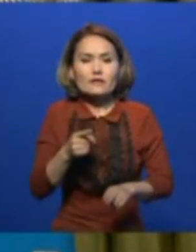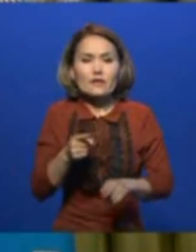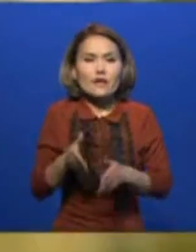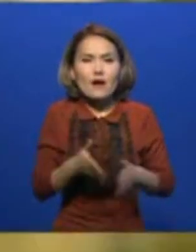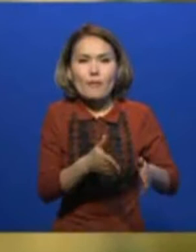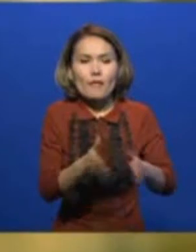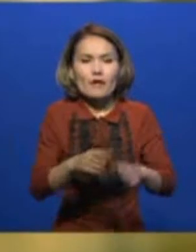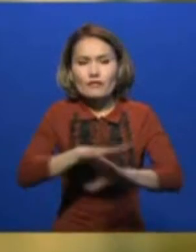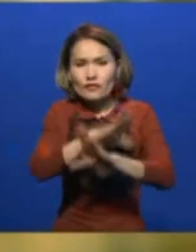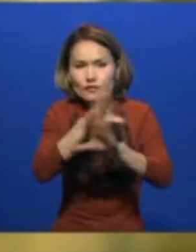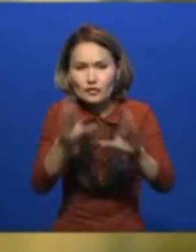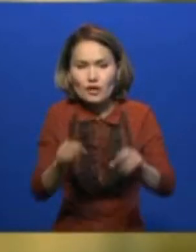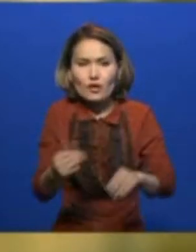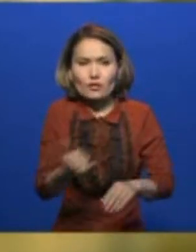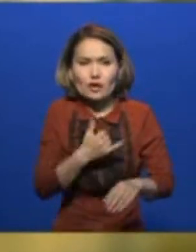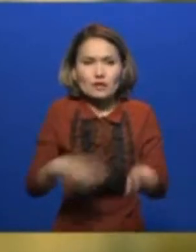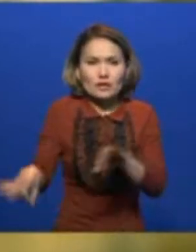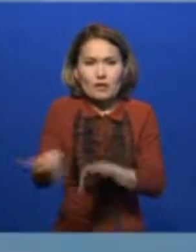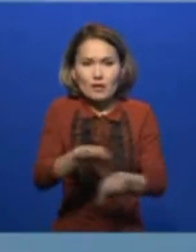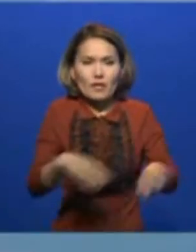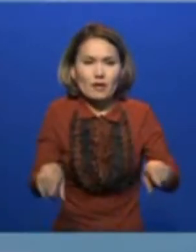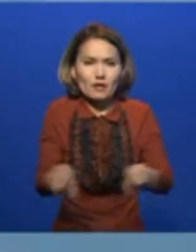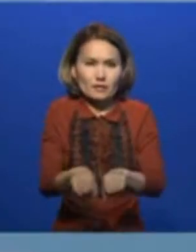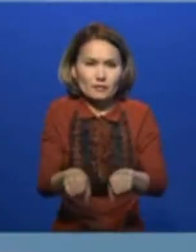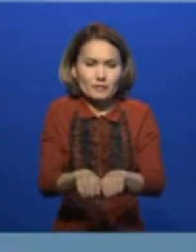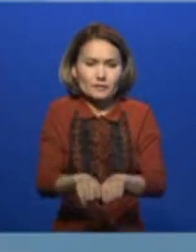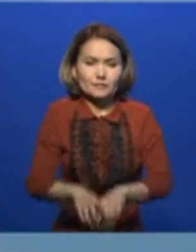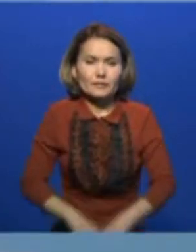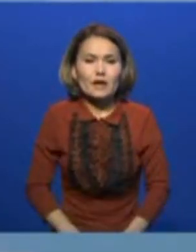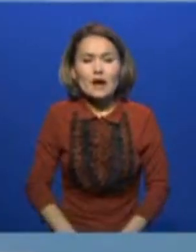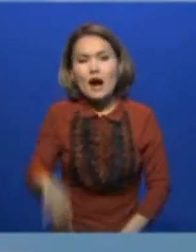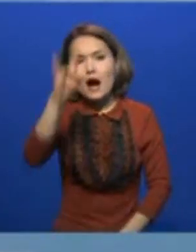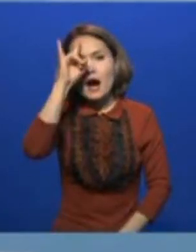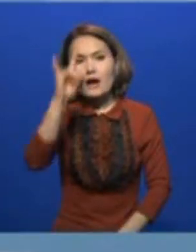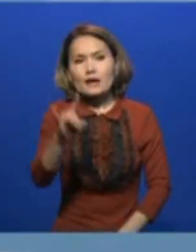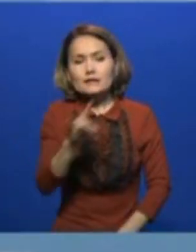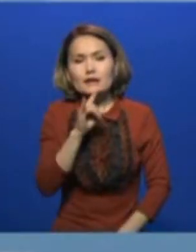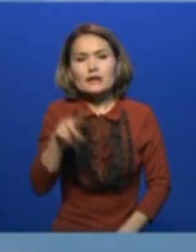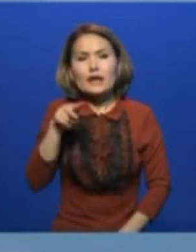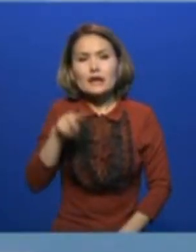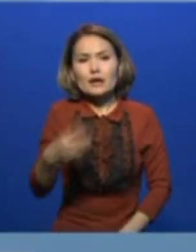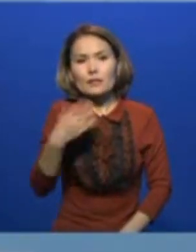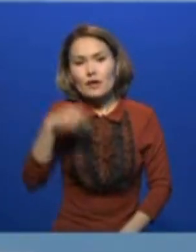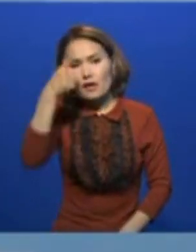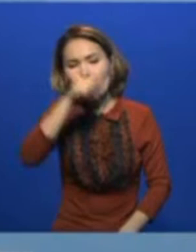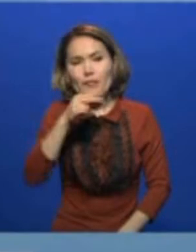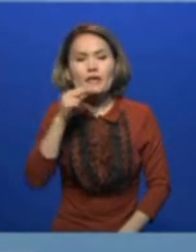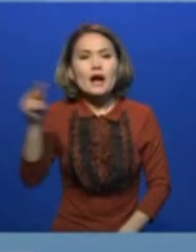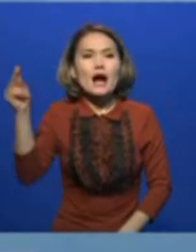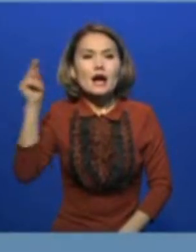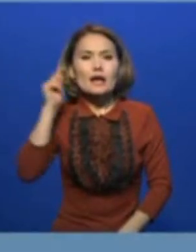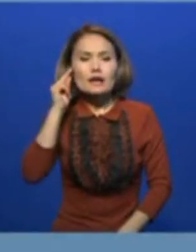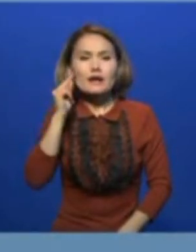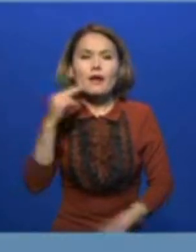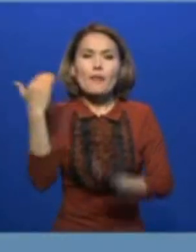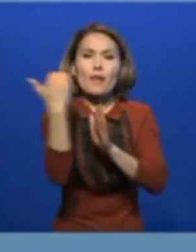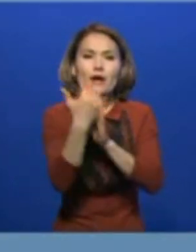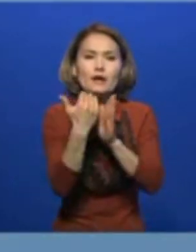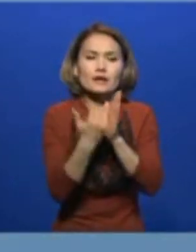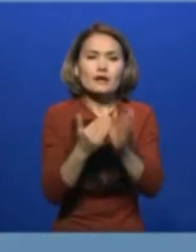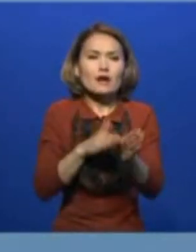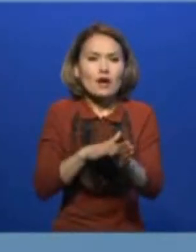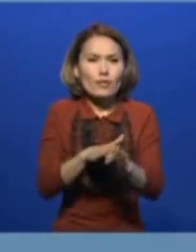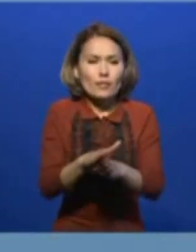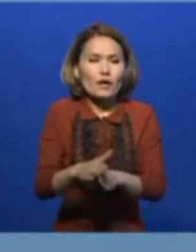все совпадает. Великий шелковый путь. Стратегия Китая. Казахстан екмелу стратегиясы және Қытай арманы бағдарламасы мақсаты мен